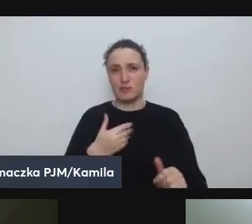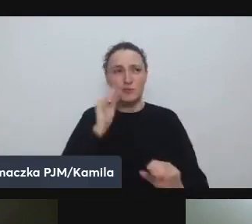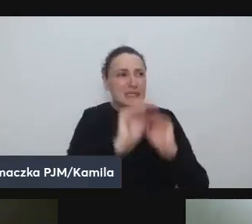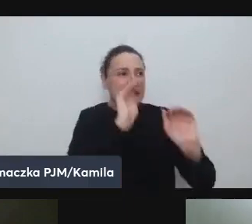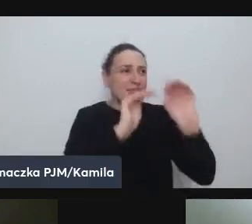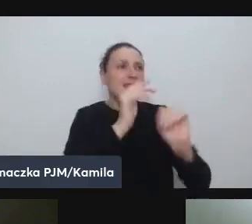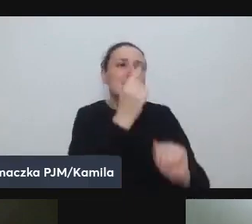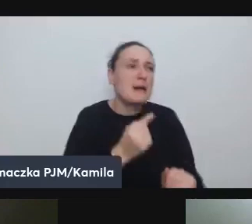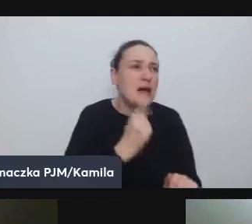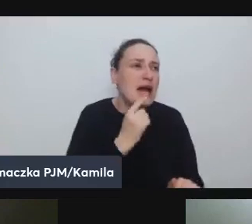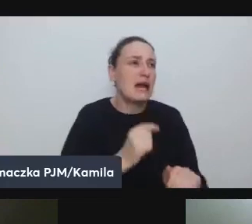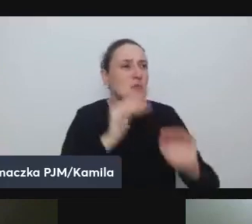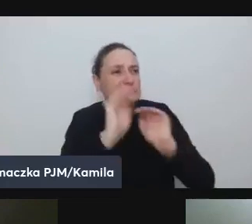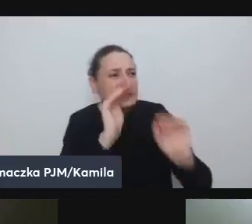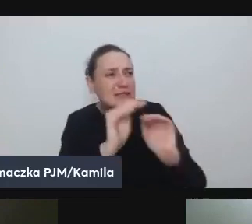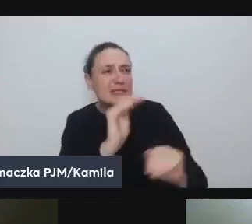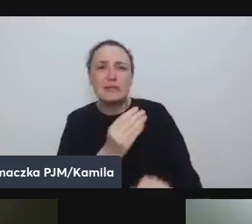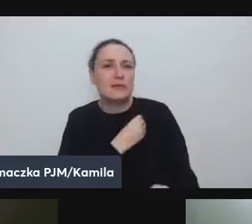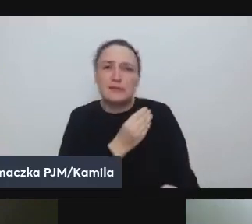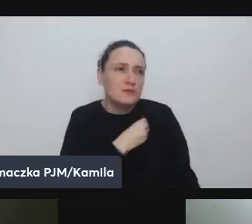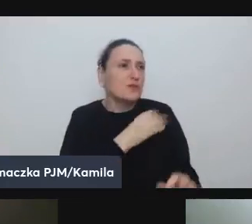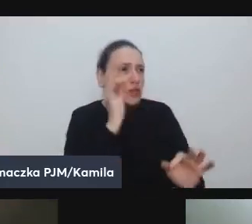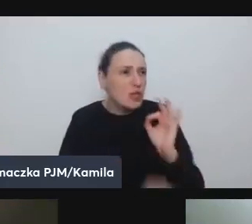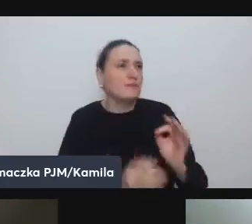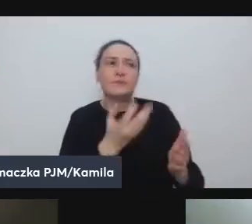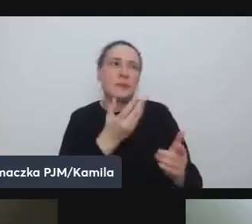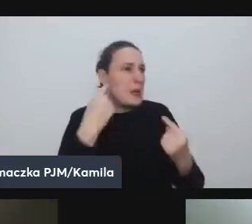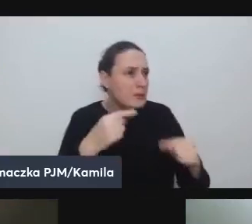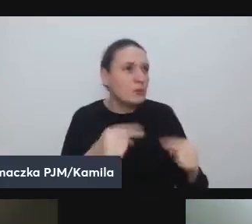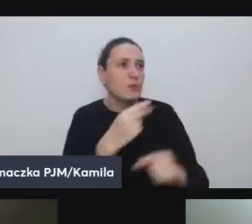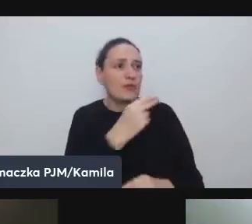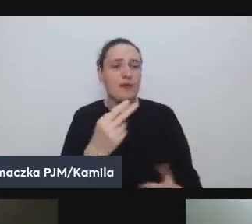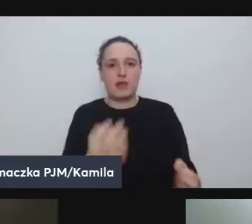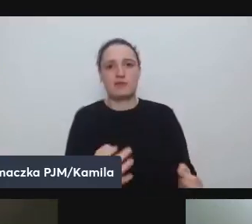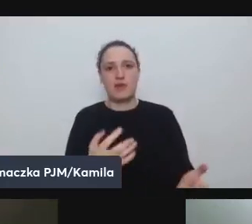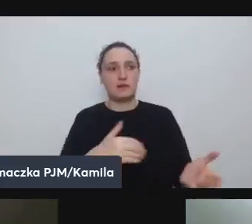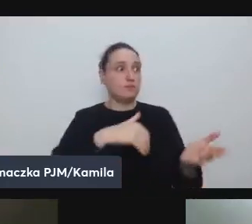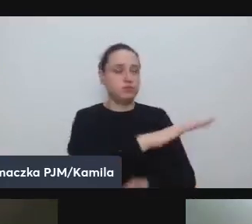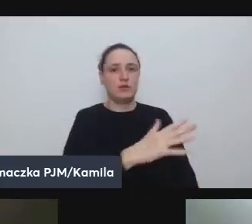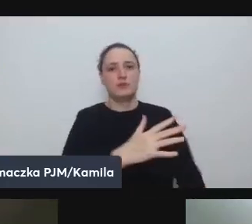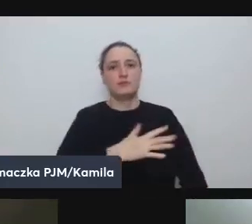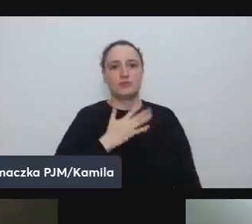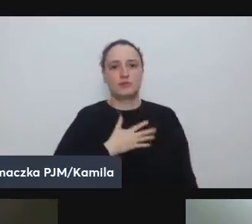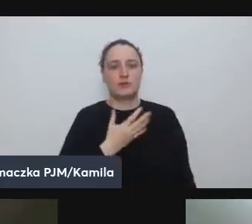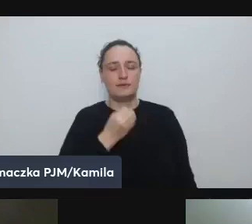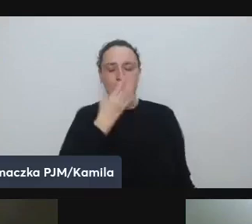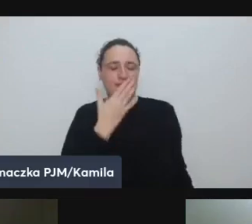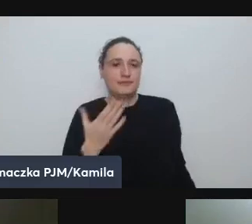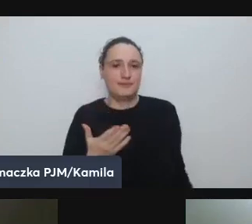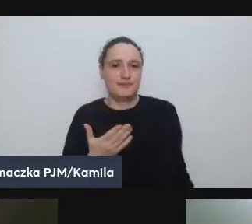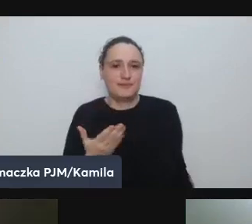i za mało rzetelnie mówi się o miesiączce, no to po prostu poczułyśmy się lekko nieswojo, szczególnie,